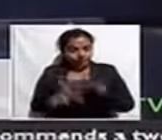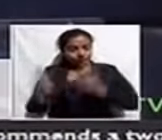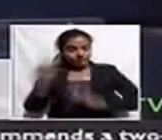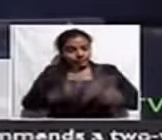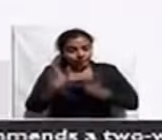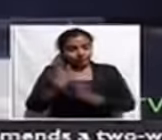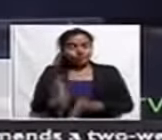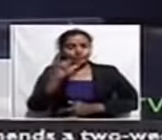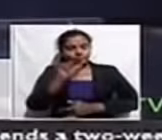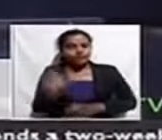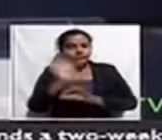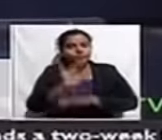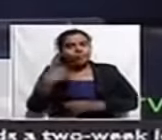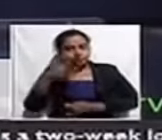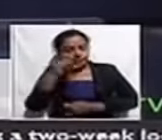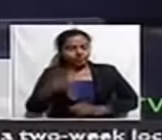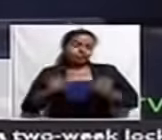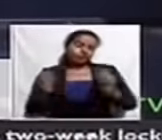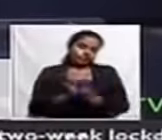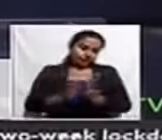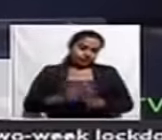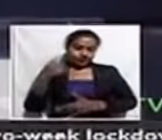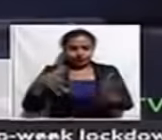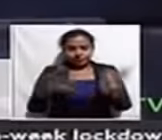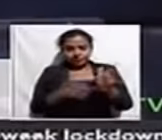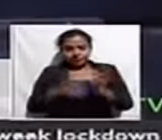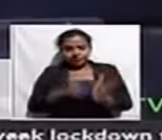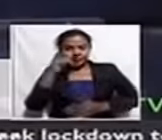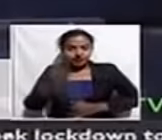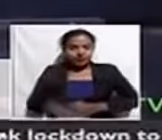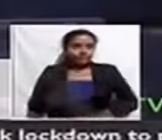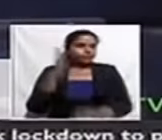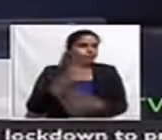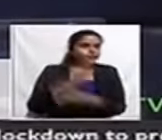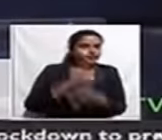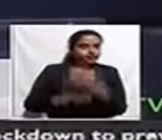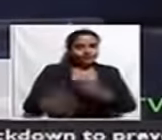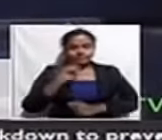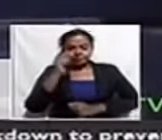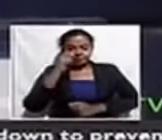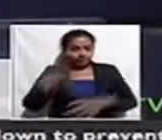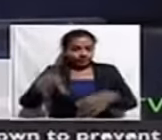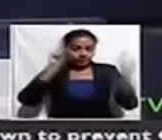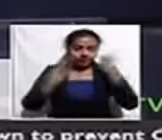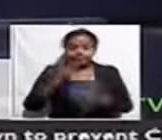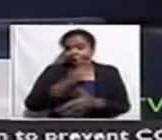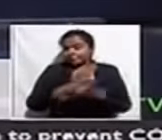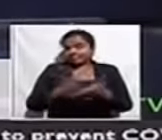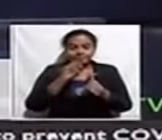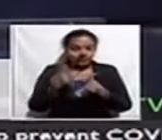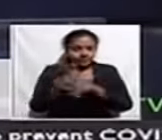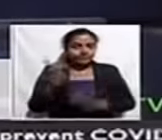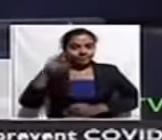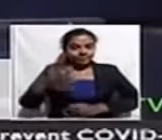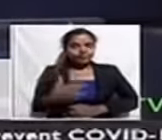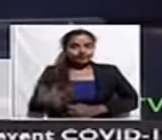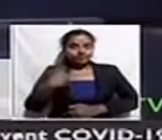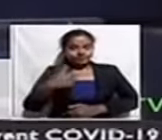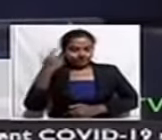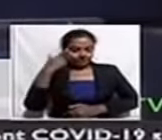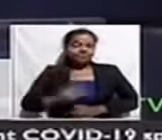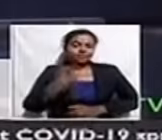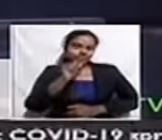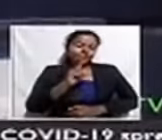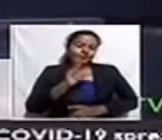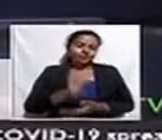that Vasudevanana Kara did not challenge the truthfulness of the facts that I presented for that I am thankful to him තොරතුරු වැරදි කියලා කියන්නේ ඒකන මම